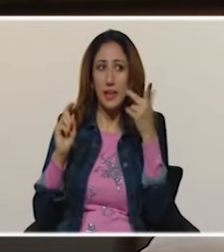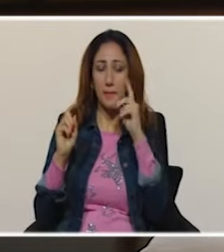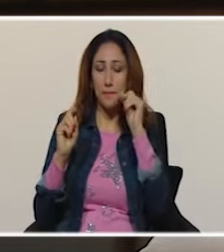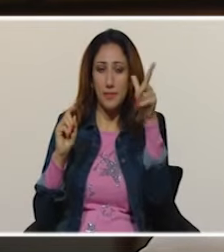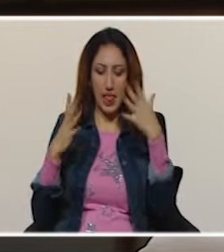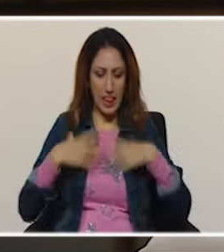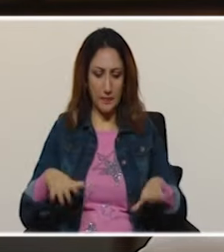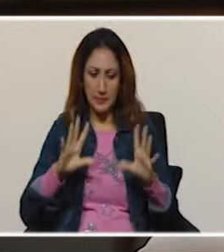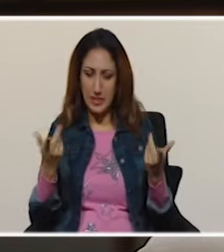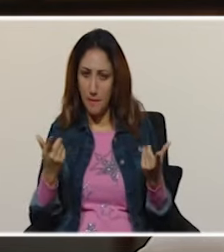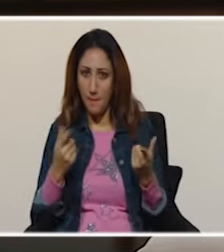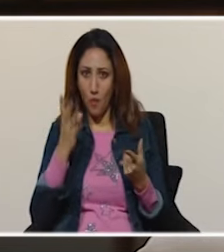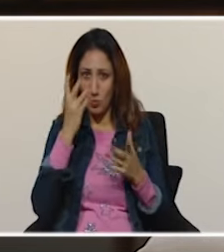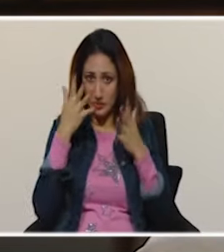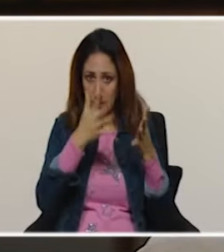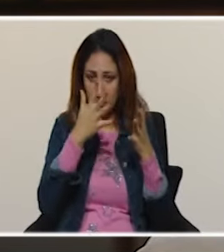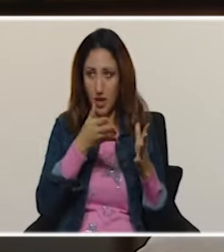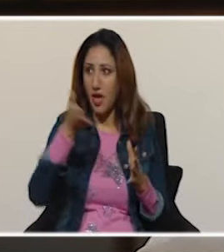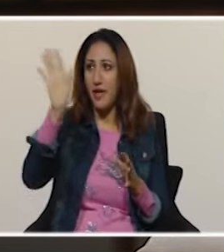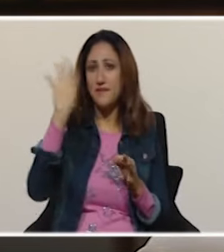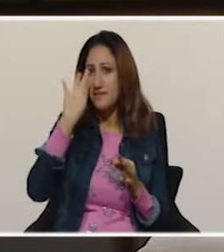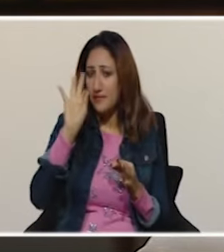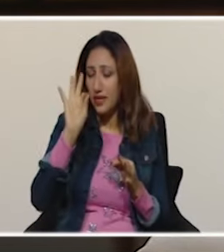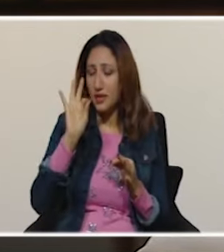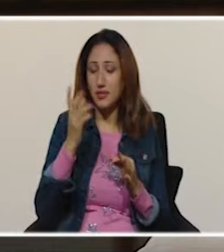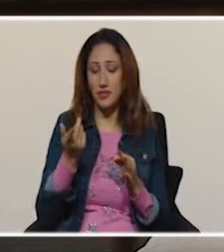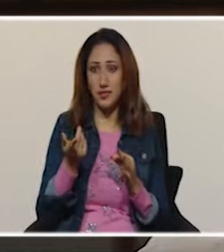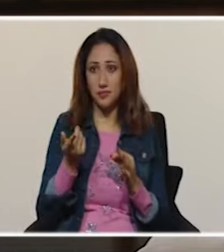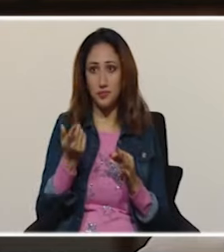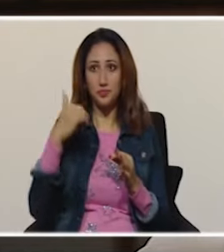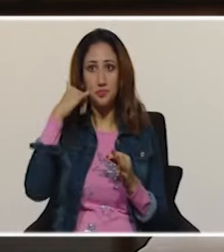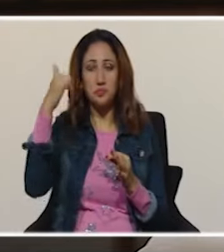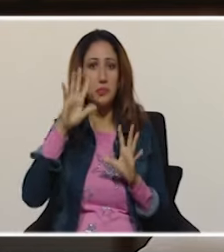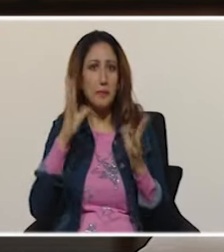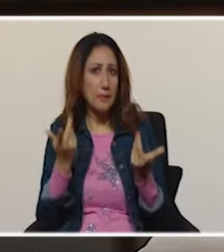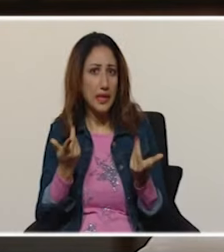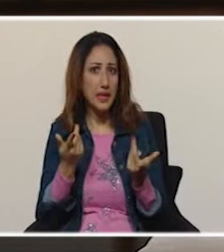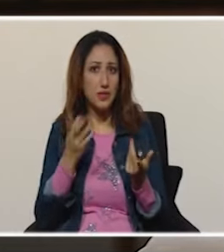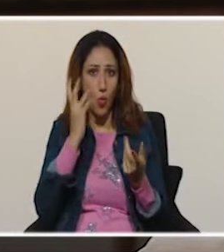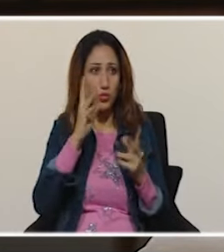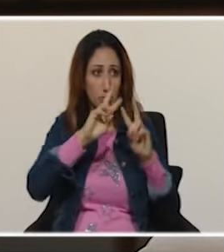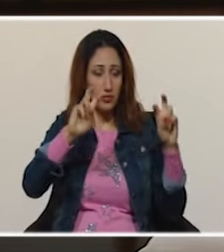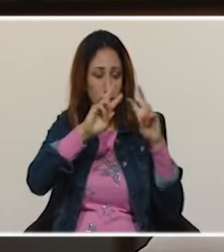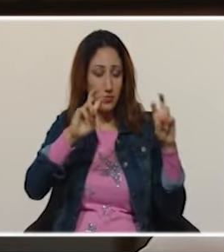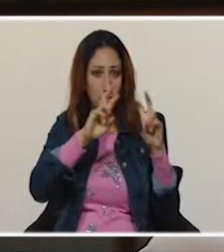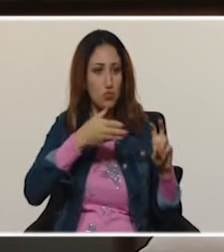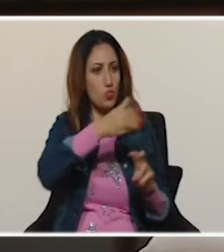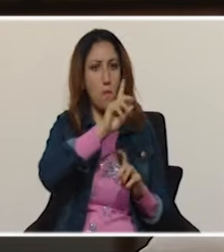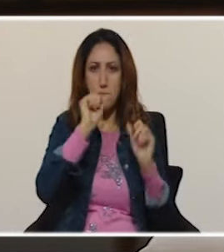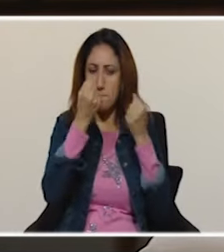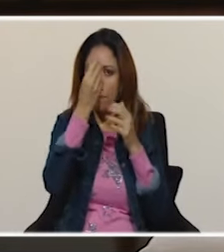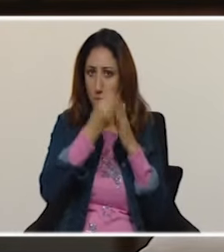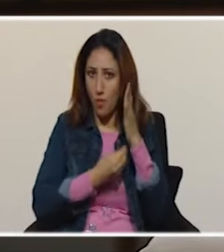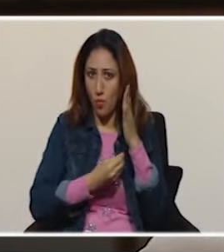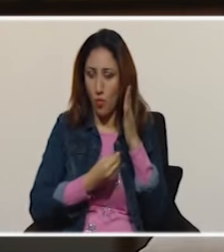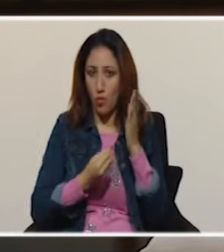لابسه كده ليه؟ انت رايحه فين دلوقتي؟ بتكلمي في التليفون؟ قلت لك لا مش هتخرجي؟ لا